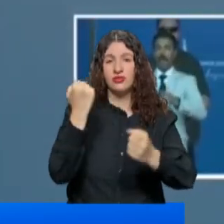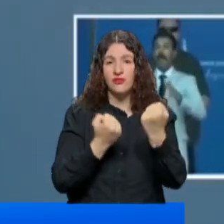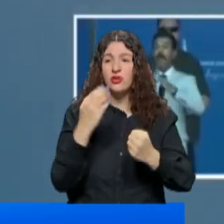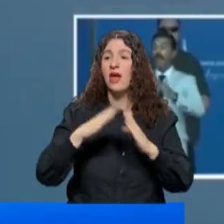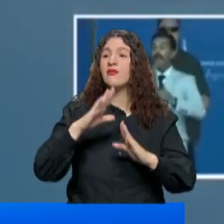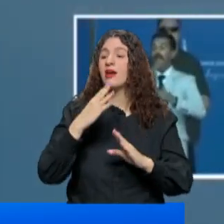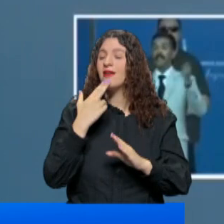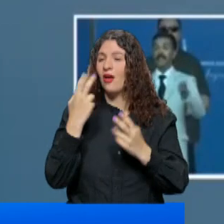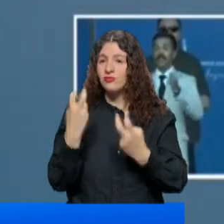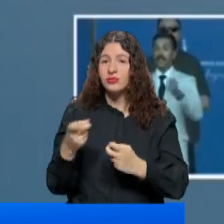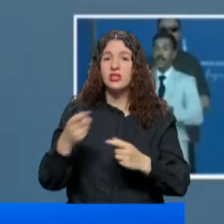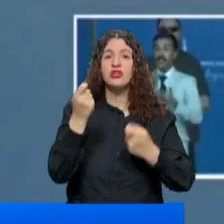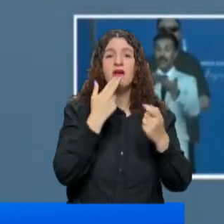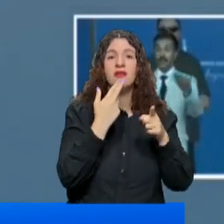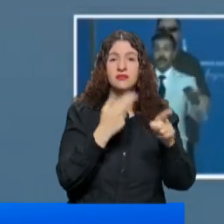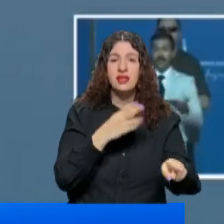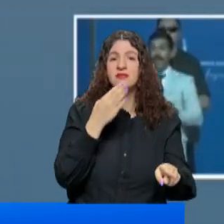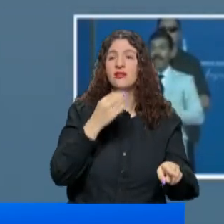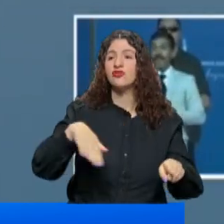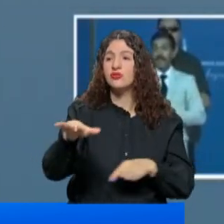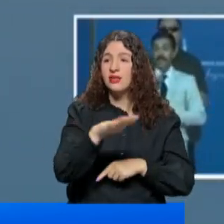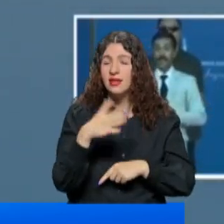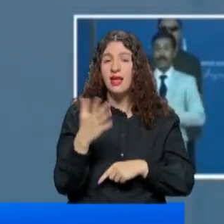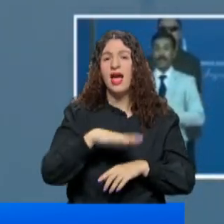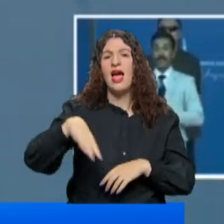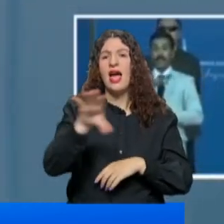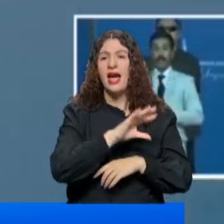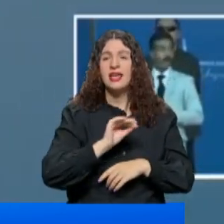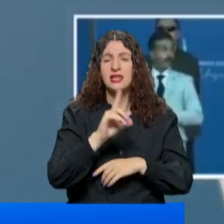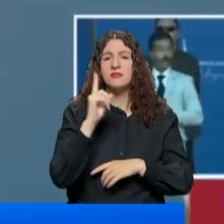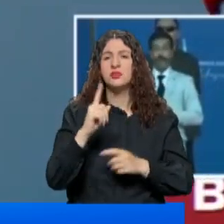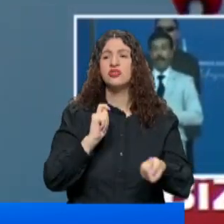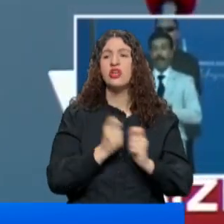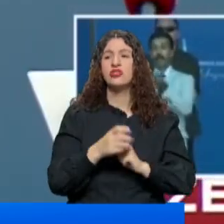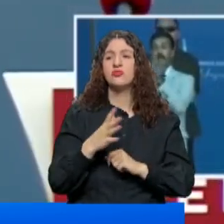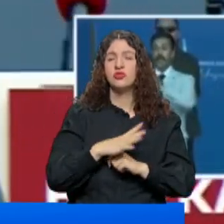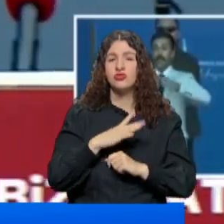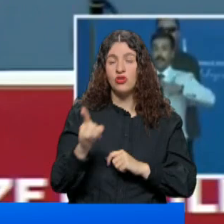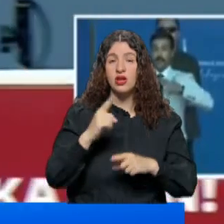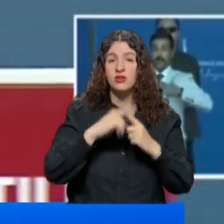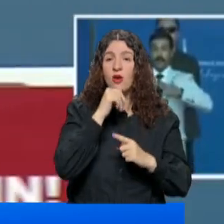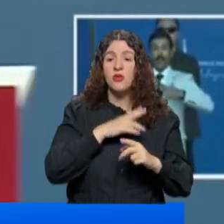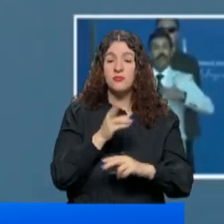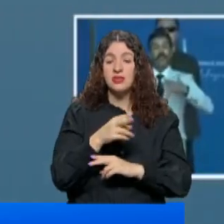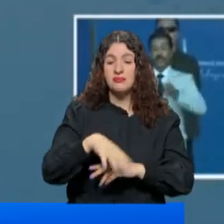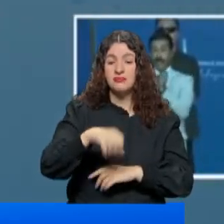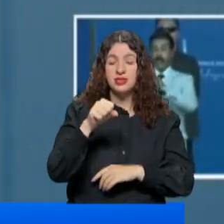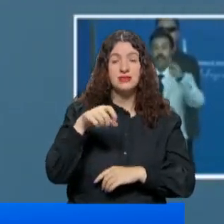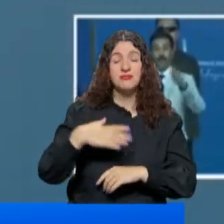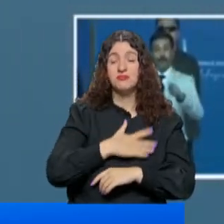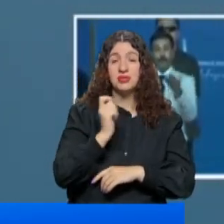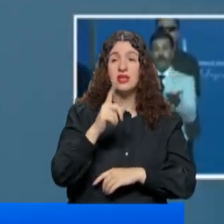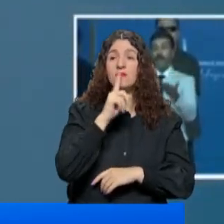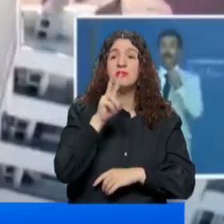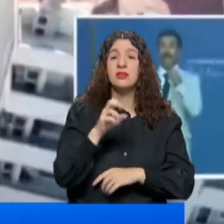kadınından, çalışan kadınlardan, gençlerden, herkes bir değişim istiyor. Kılıçdaroğlu Balıkesir mitinginde 128